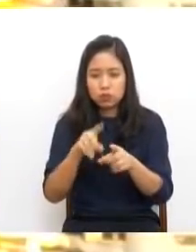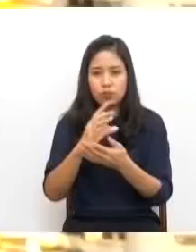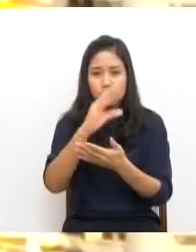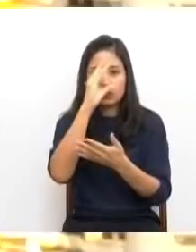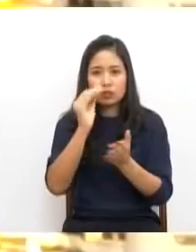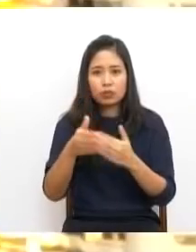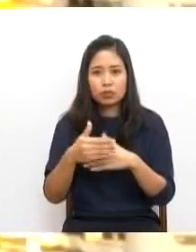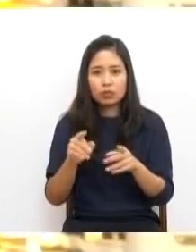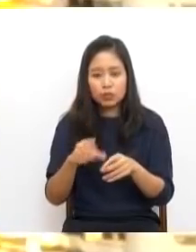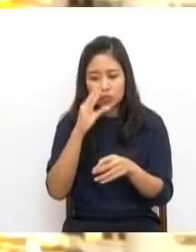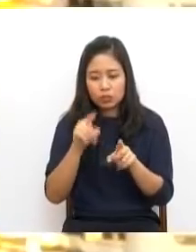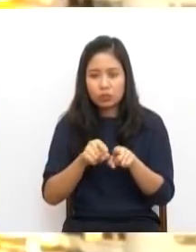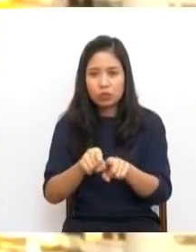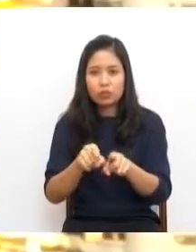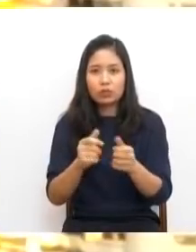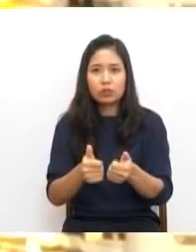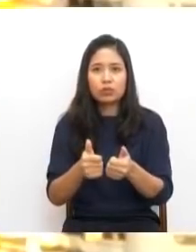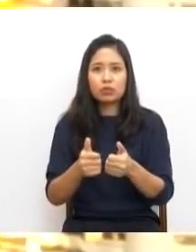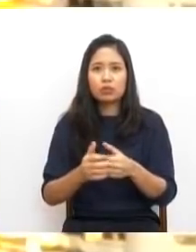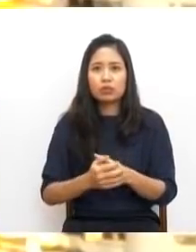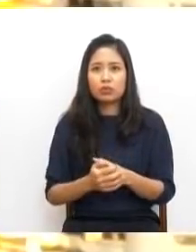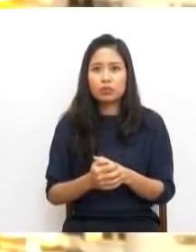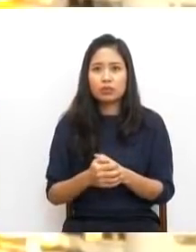2เป็น